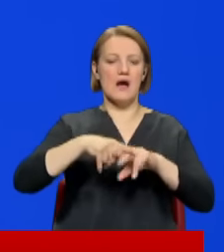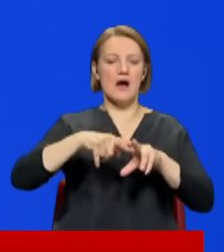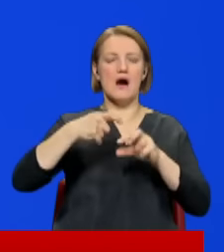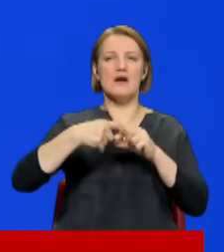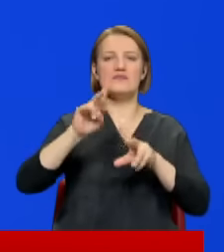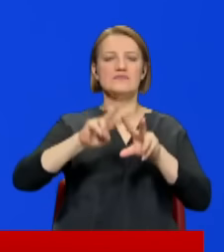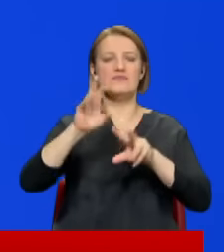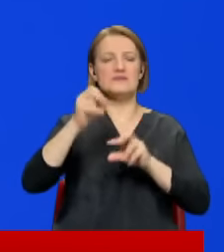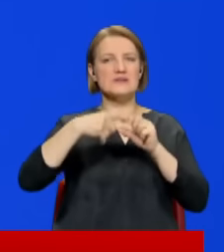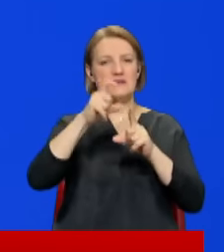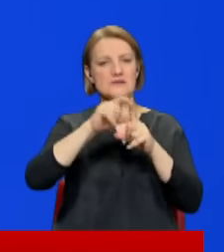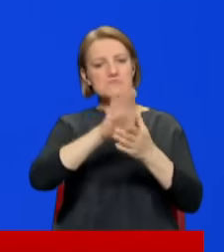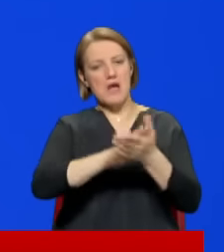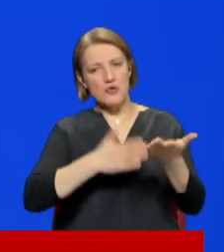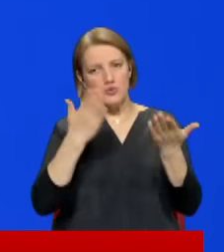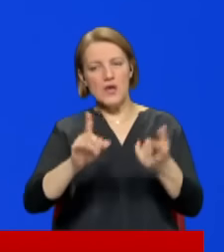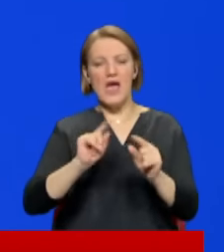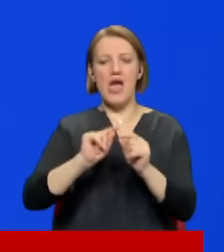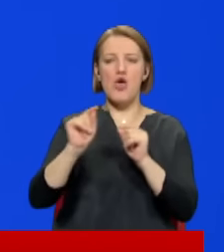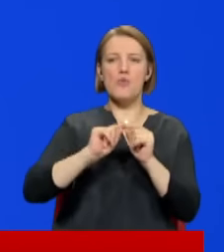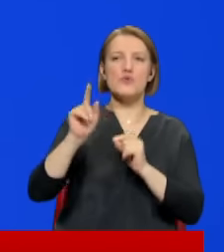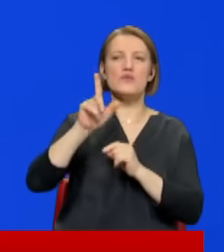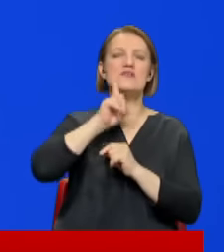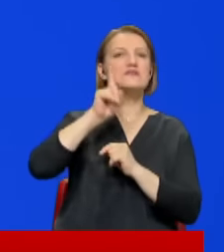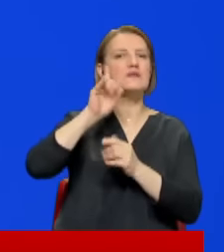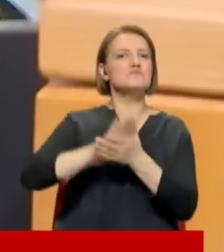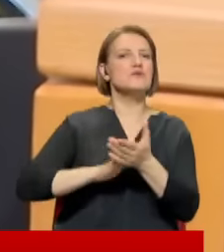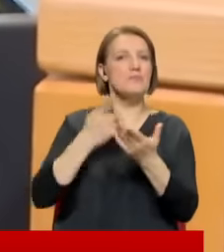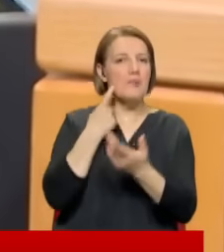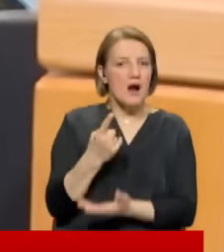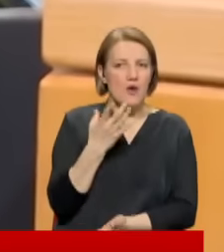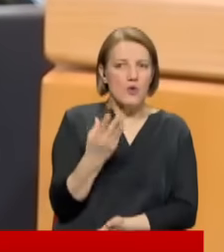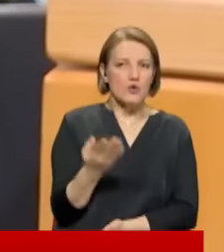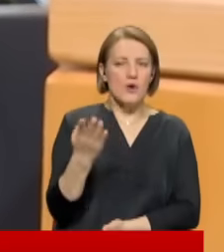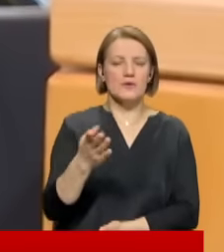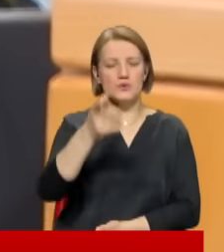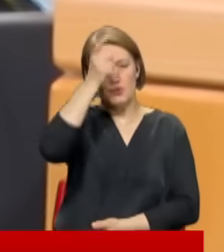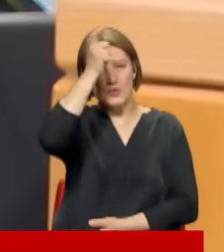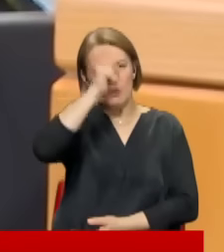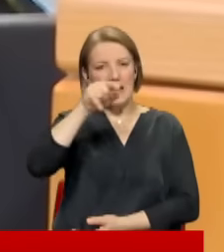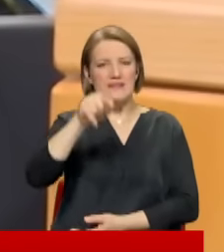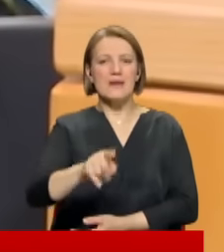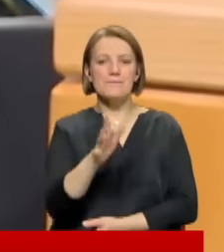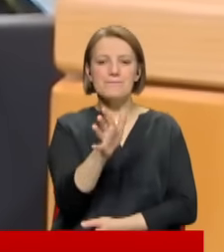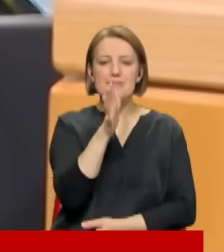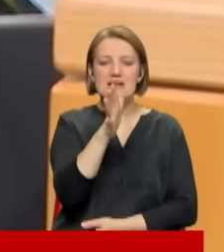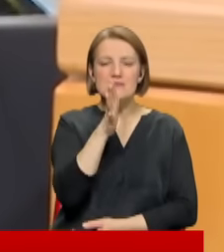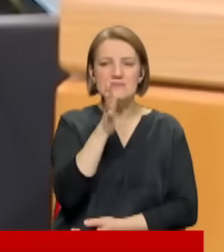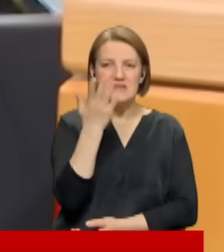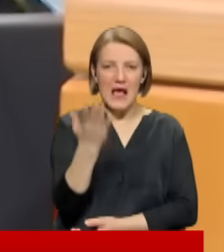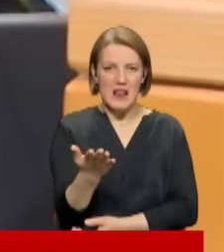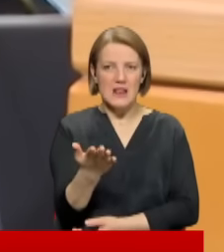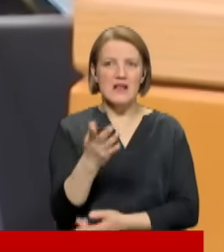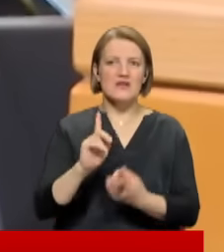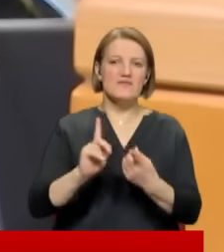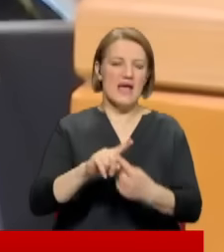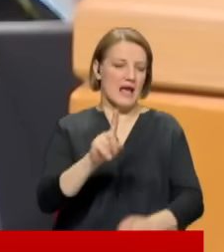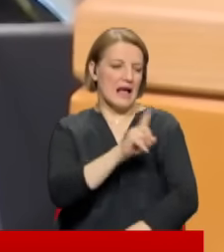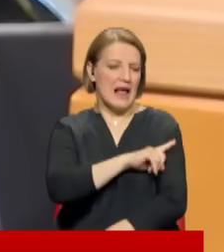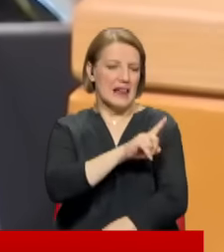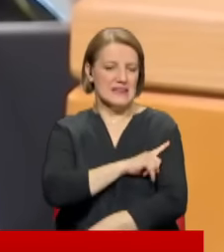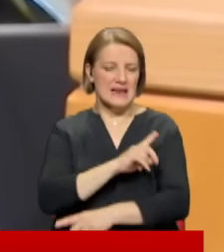bitiren var. London School of Economics'i bitiren var. Demek ki bak oluyor. Maalesef Türkiye'de bilimsel çağdaş ve